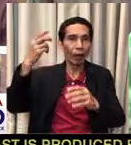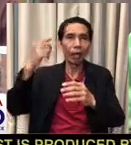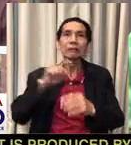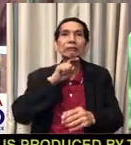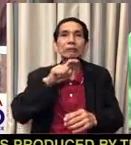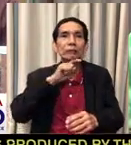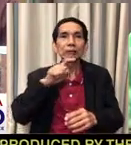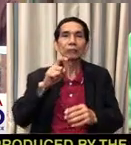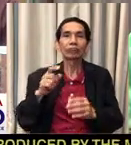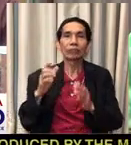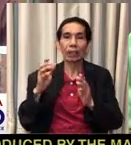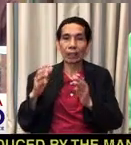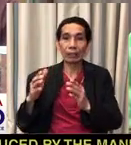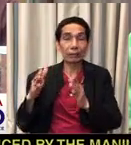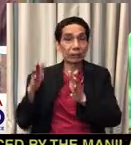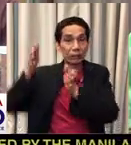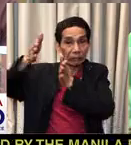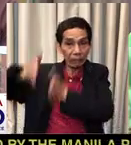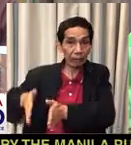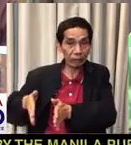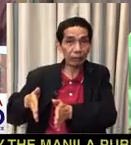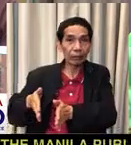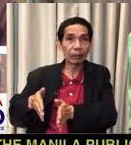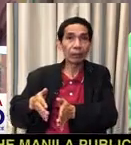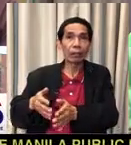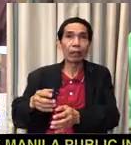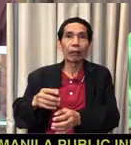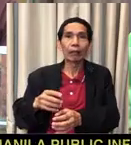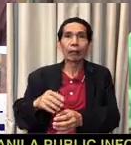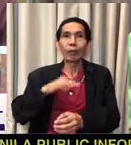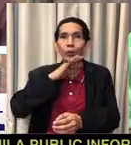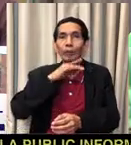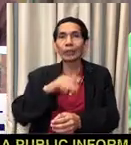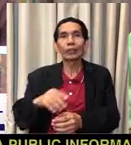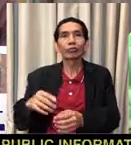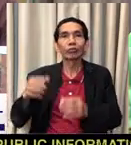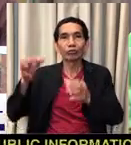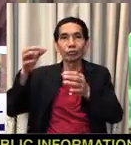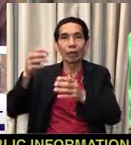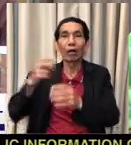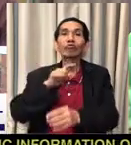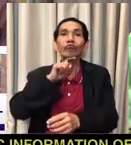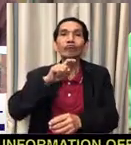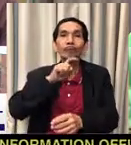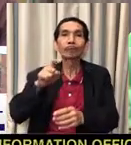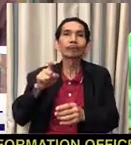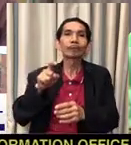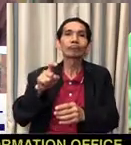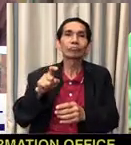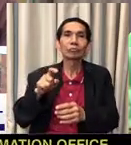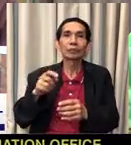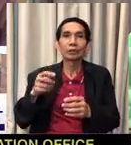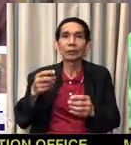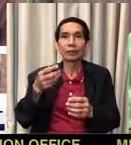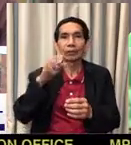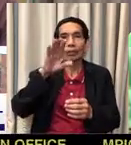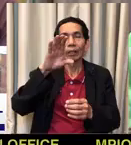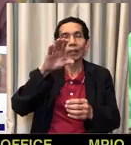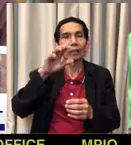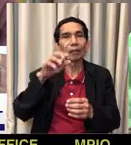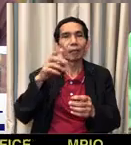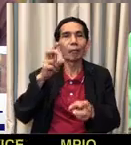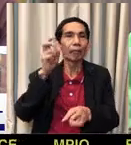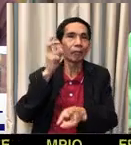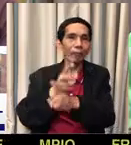doon sa barandilya. O edal kalawang yung barandilya. O yung kama, yung